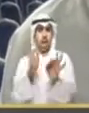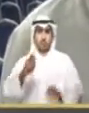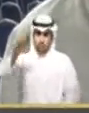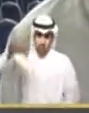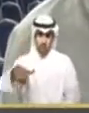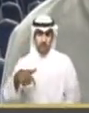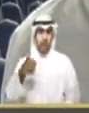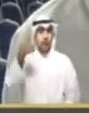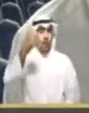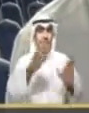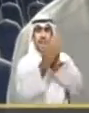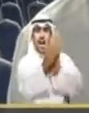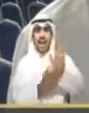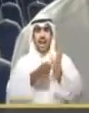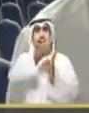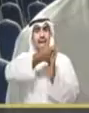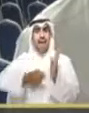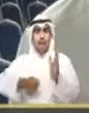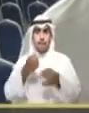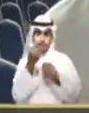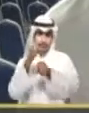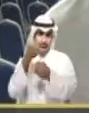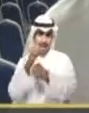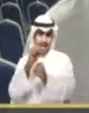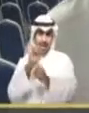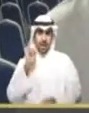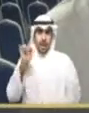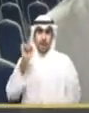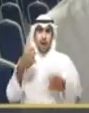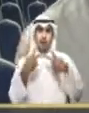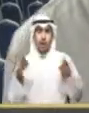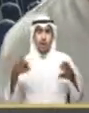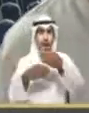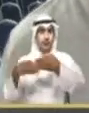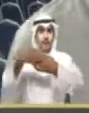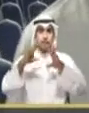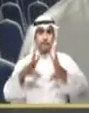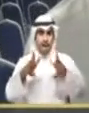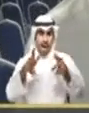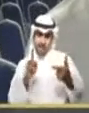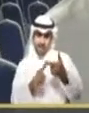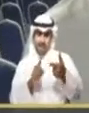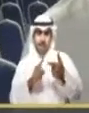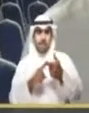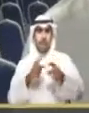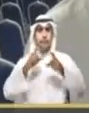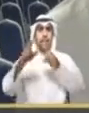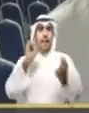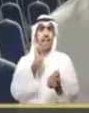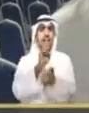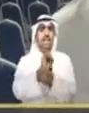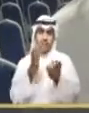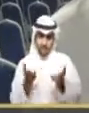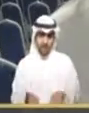الكتب الموجهة إلى بلدية الكويت لإجراءات ترخيص البناء، وكذلك بنك الائتمان الكويتي للبدء